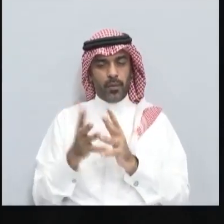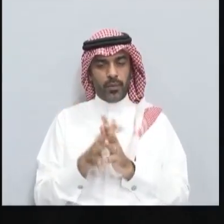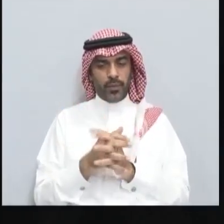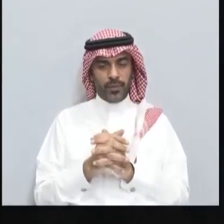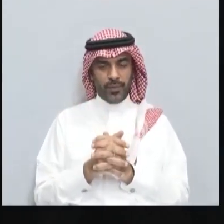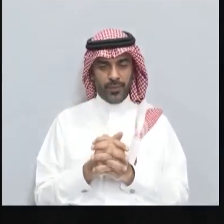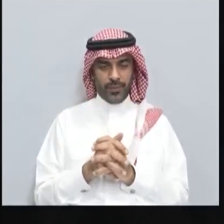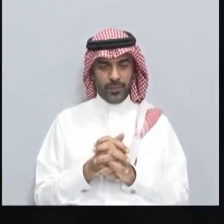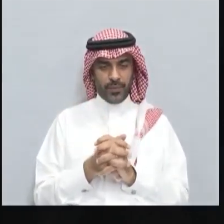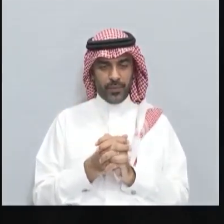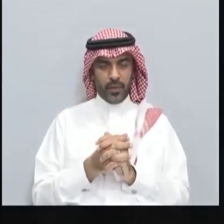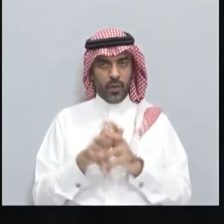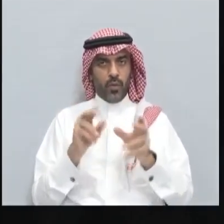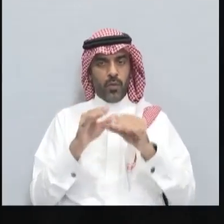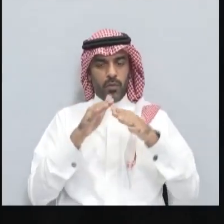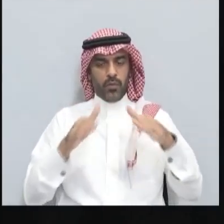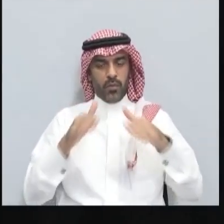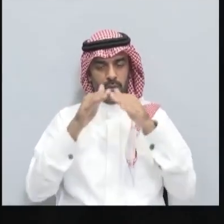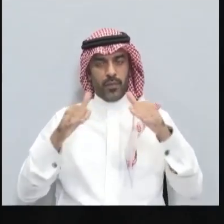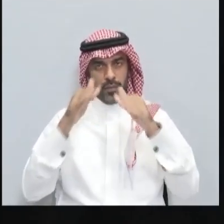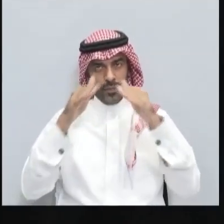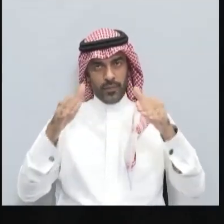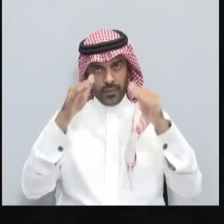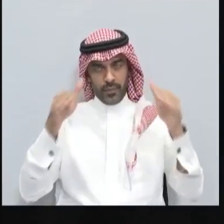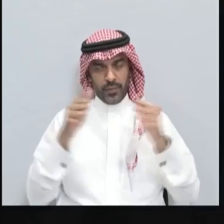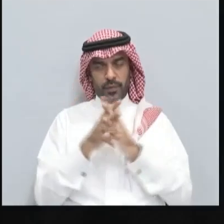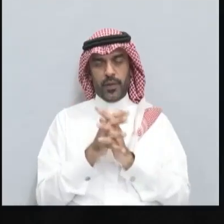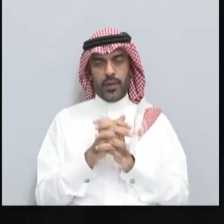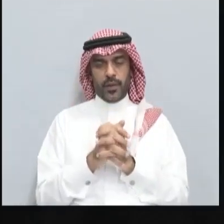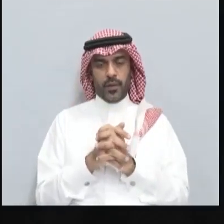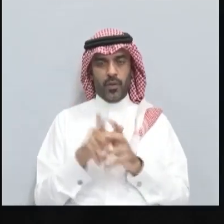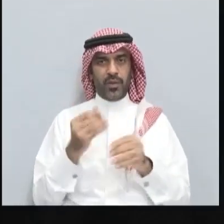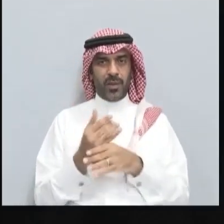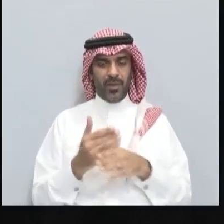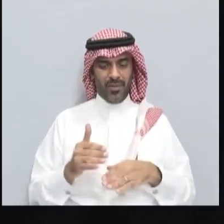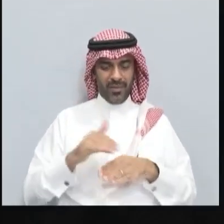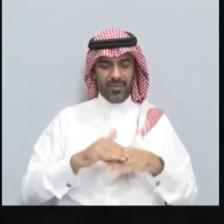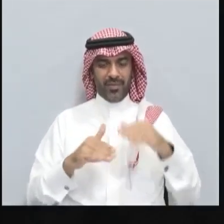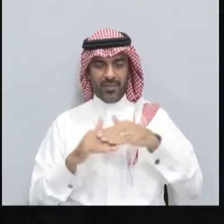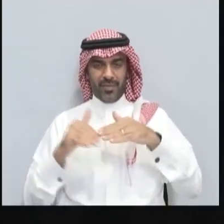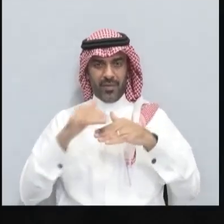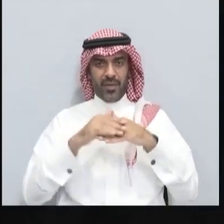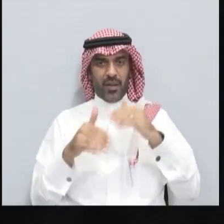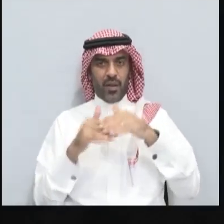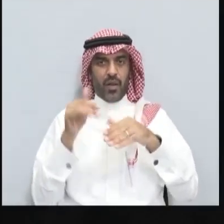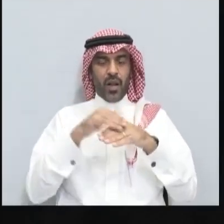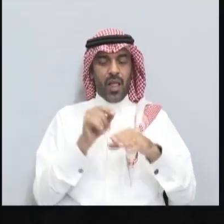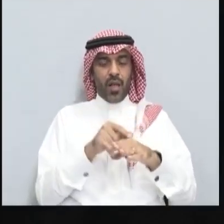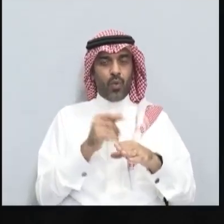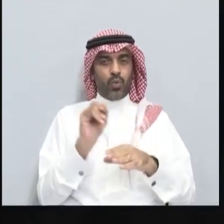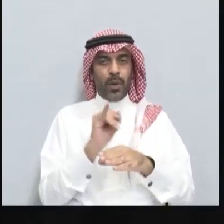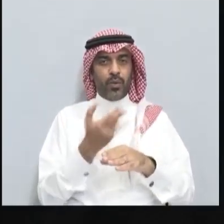عن طبقات متتاليه تشكل لي البركان المركب من ماذا من اللابه ومن المقذوفات